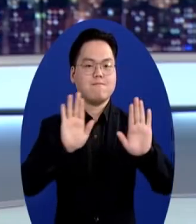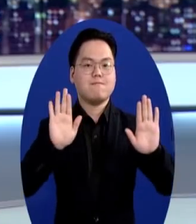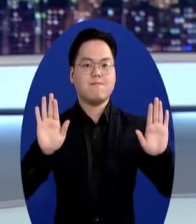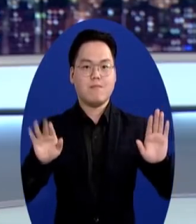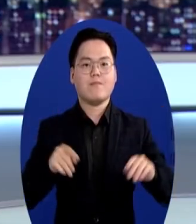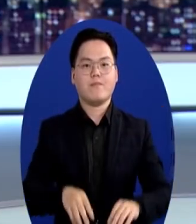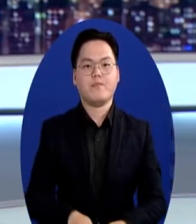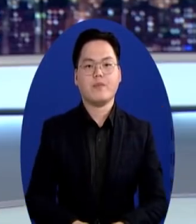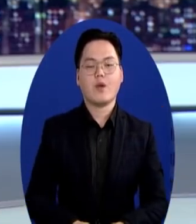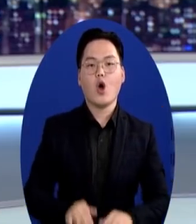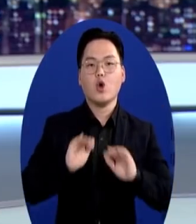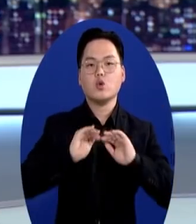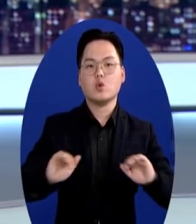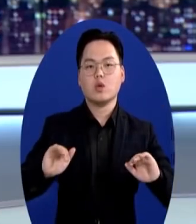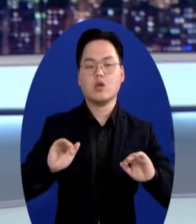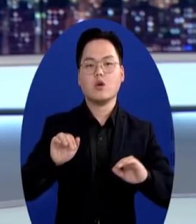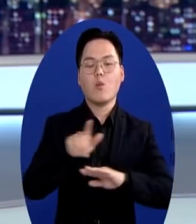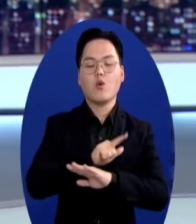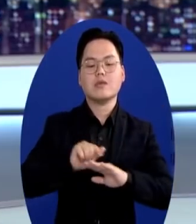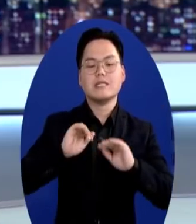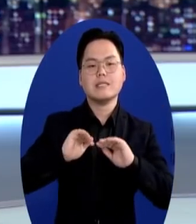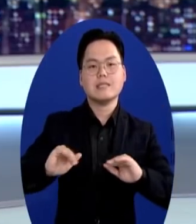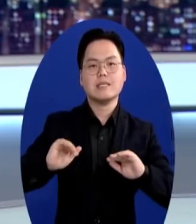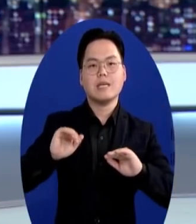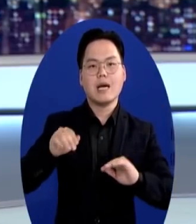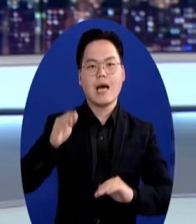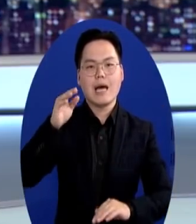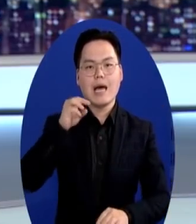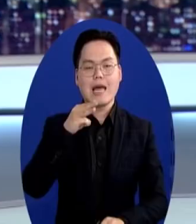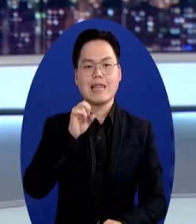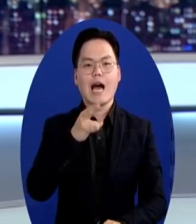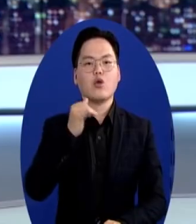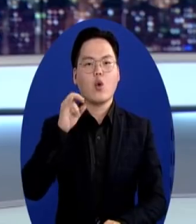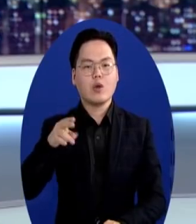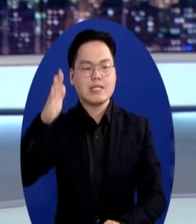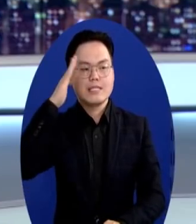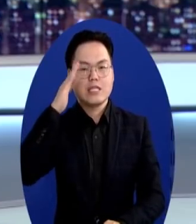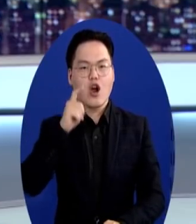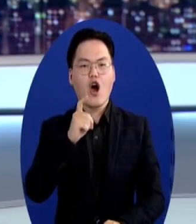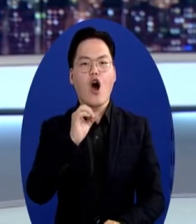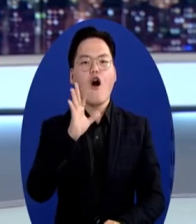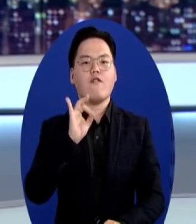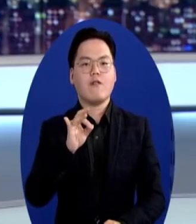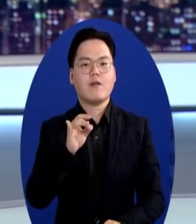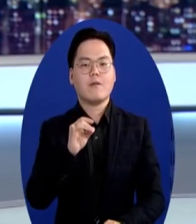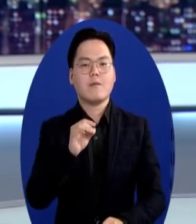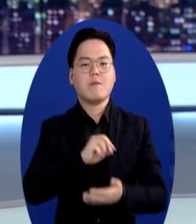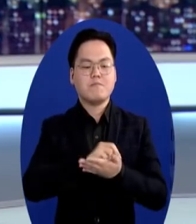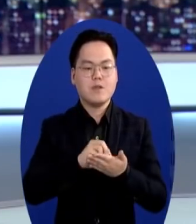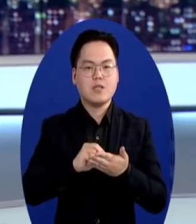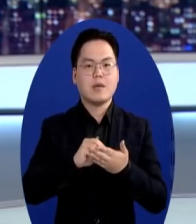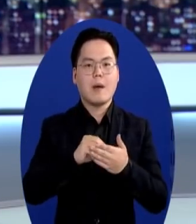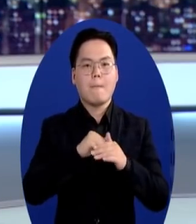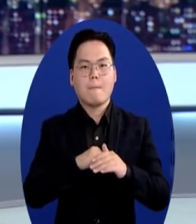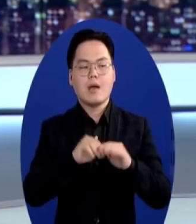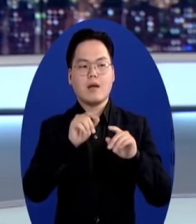Тусгаар тогтнолын үндсэн үзэсгэлэнд Монголын нууцад хамаарч байсан Тагнуул цэргийн архивын нэг ховор баримтчиг, ховор материал, бие төв,